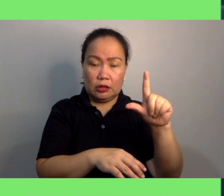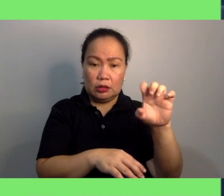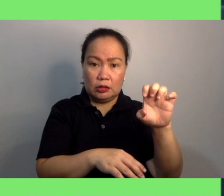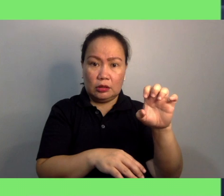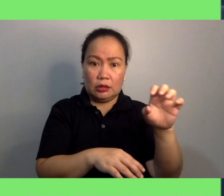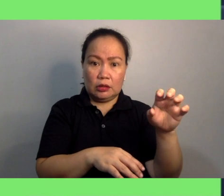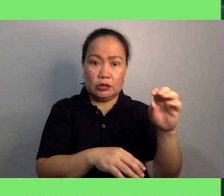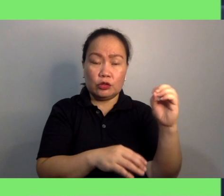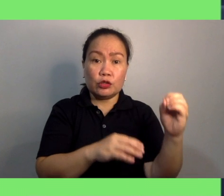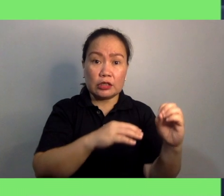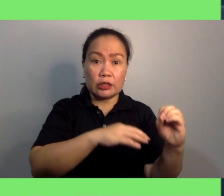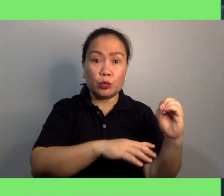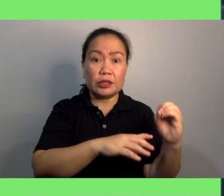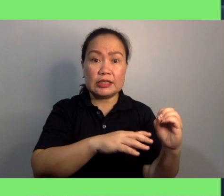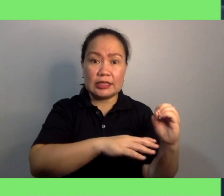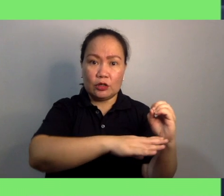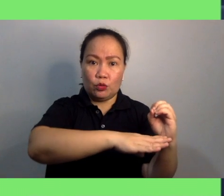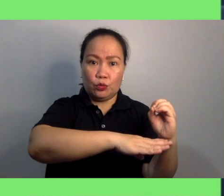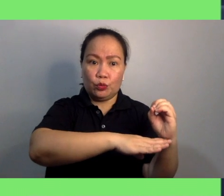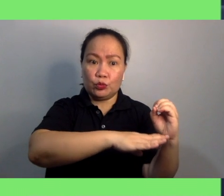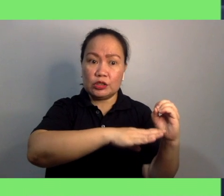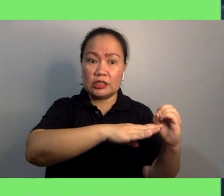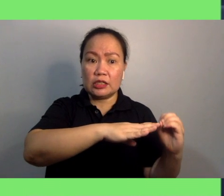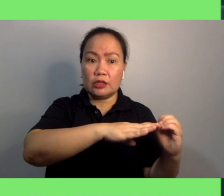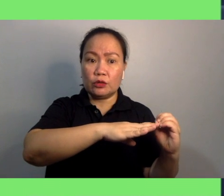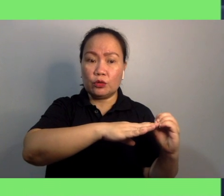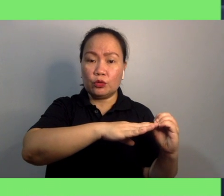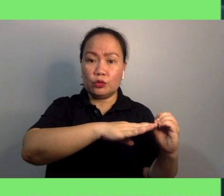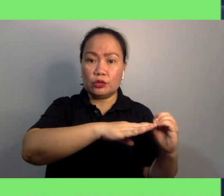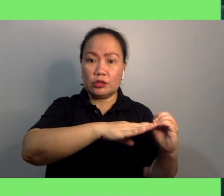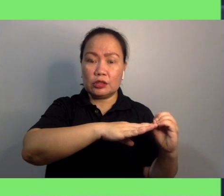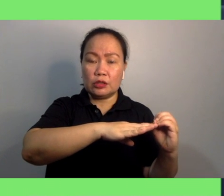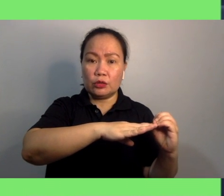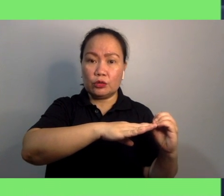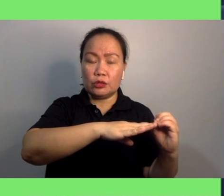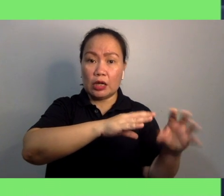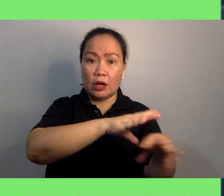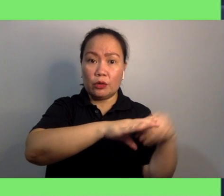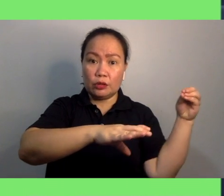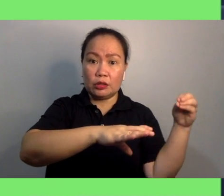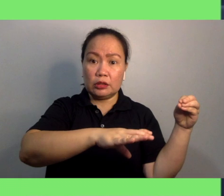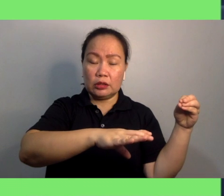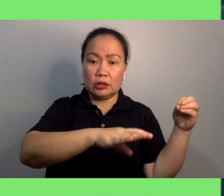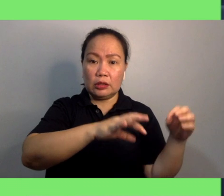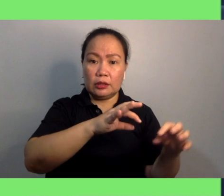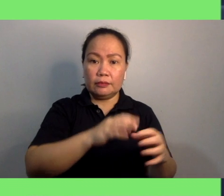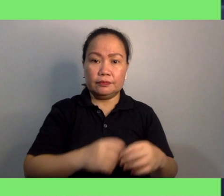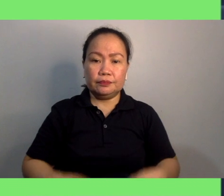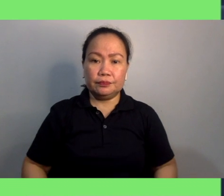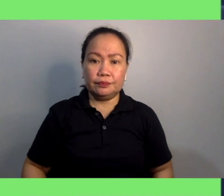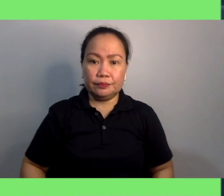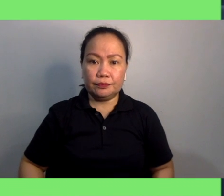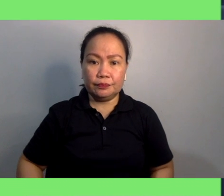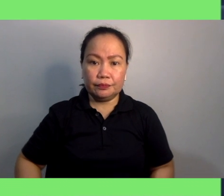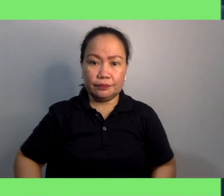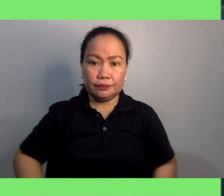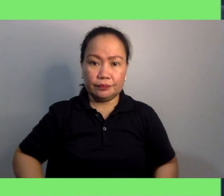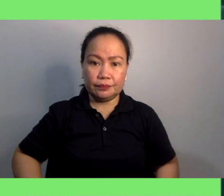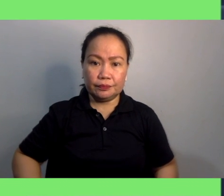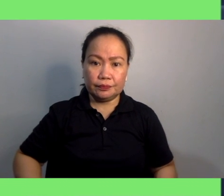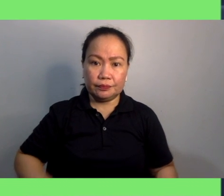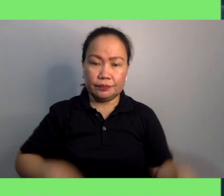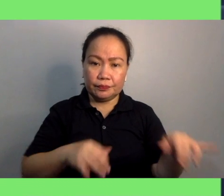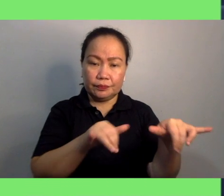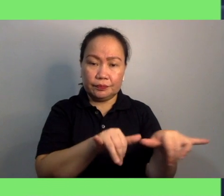sabihin, itong 0. Dito, itong nasa taas, outer scale ang gagamitin mo. Okay? So, ang measure nito is